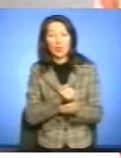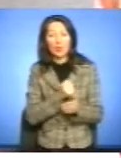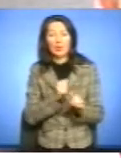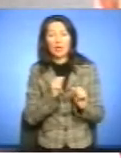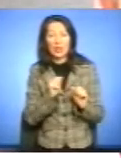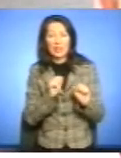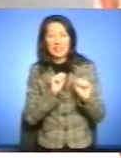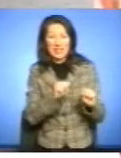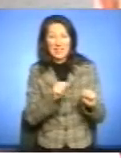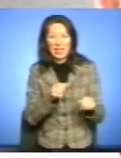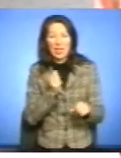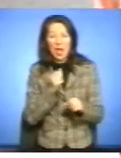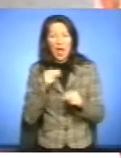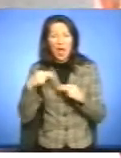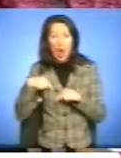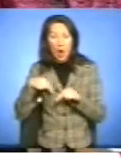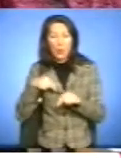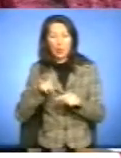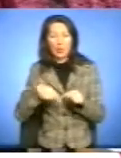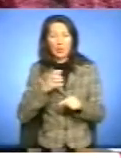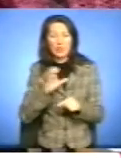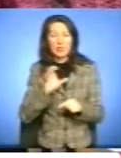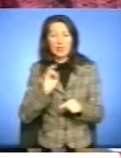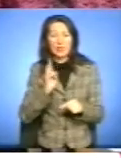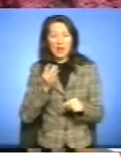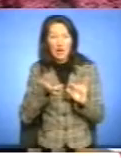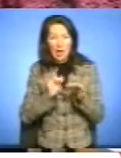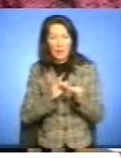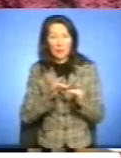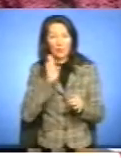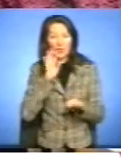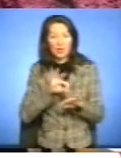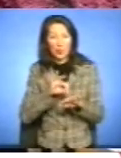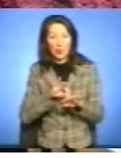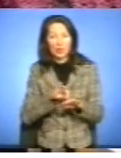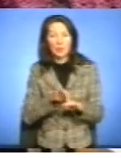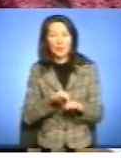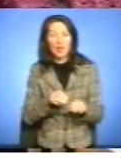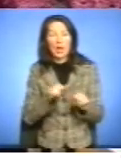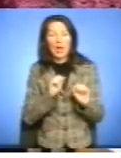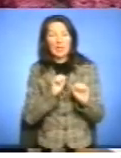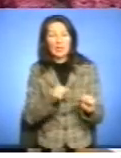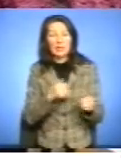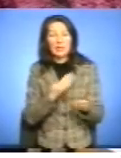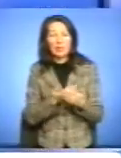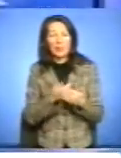здолала вітрянка. За 18 років у гімназії захистили понад 1050 наукових робіт